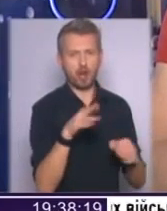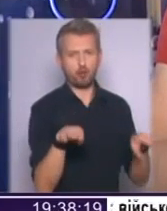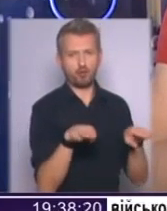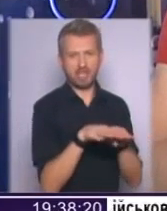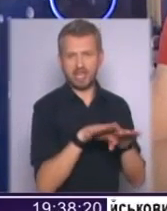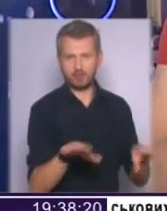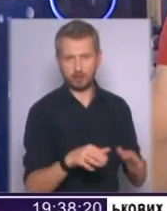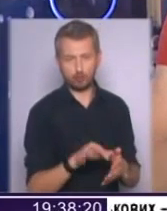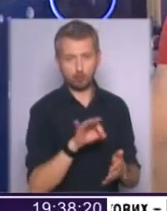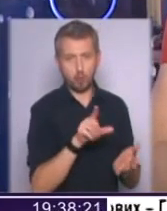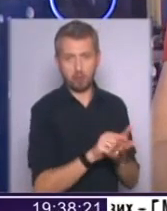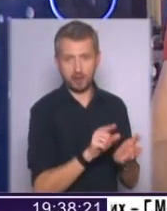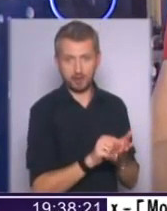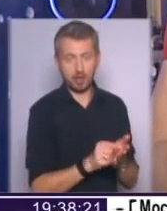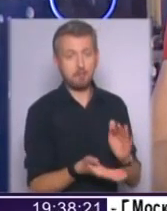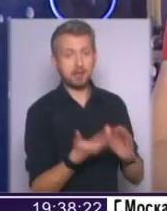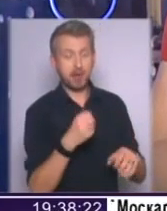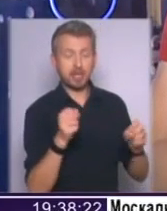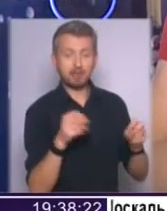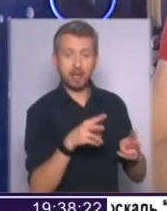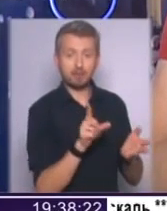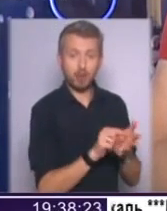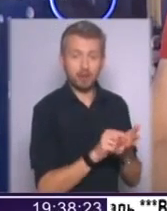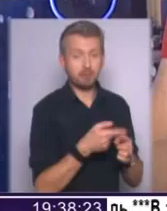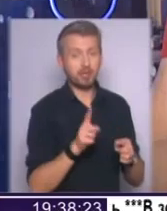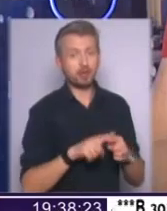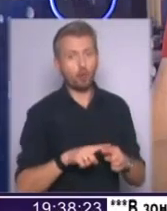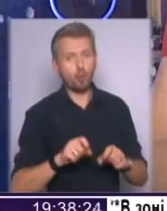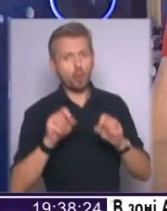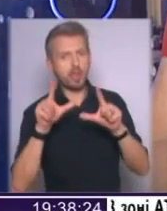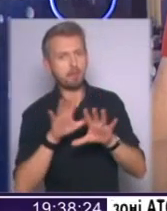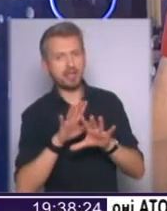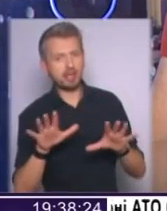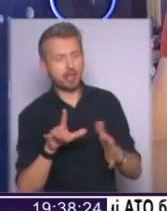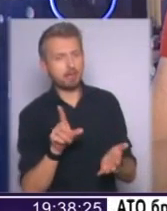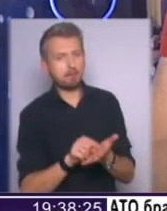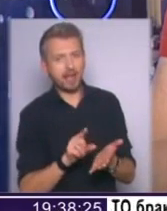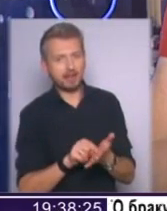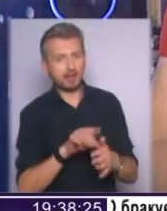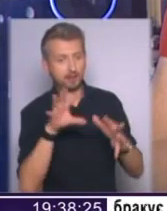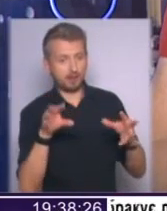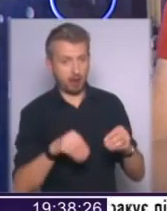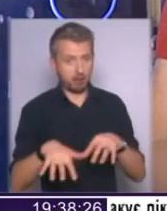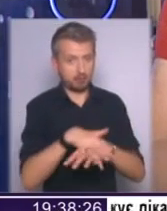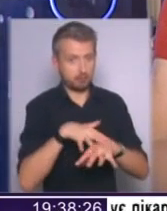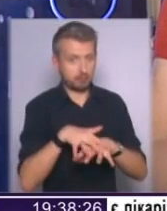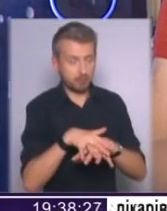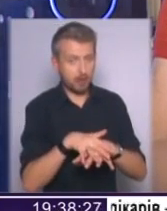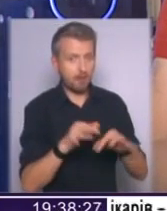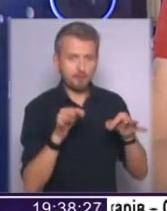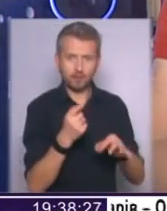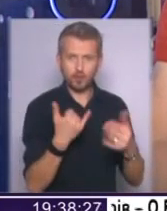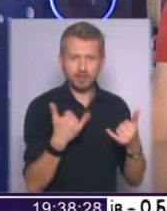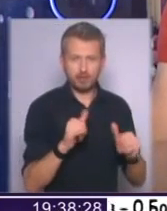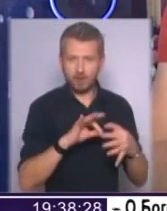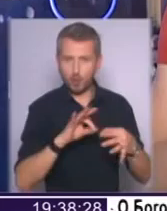Тобто, прибрати спецпенсії, але при цьому не підняти пенсії загальні, які існують. Тобто, правда, трохи дивна